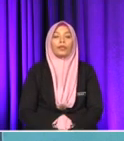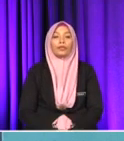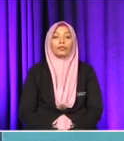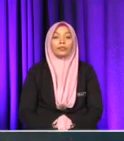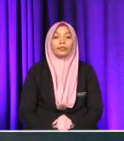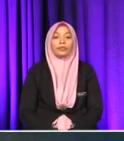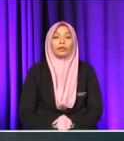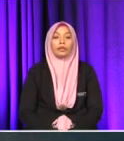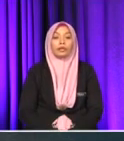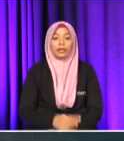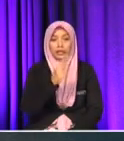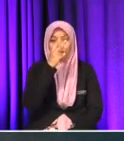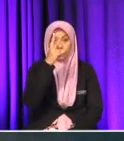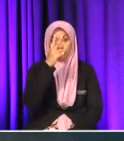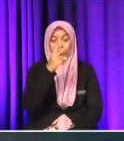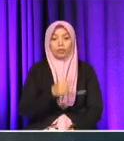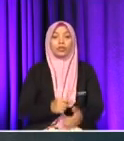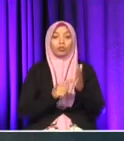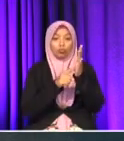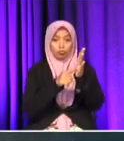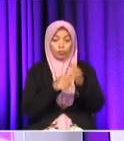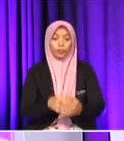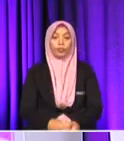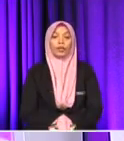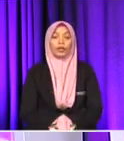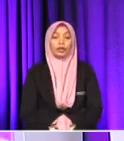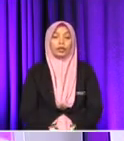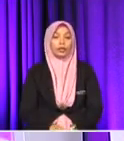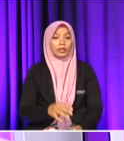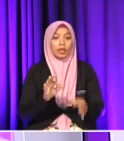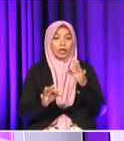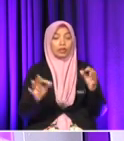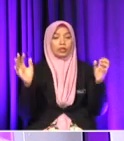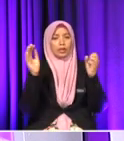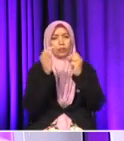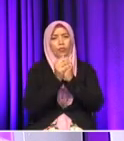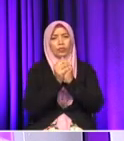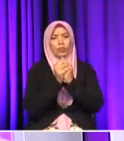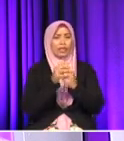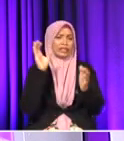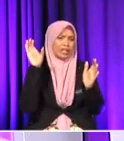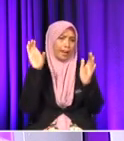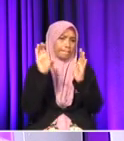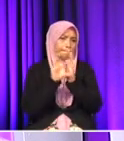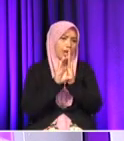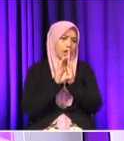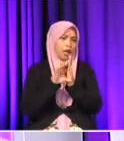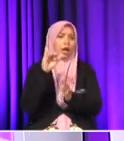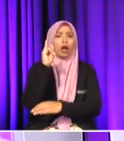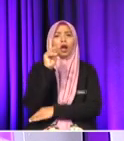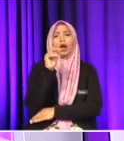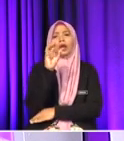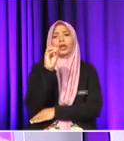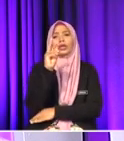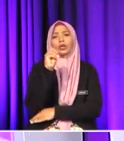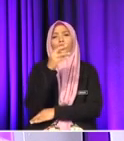itu kata kunci seperti itu gabungan icon gambar dan atau gambar dan poni lah combination